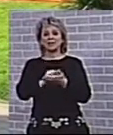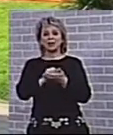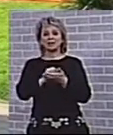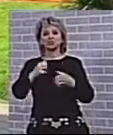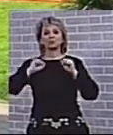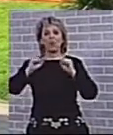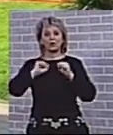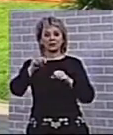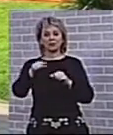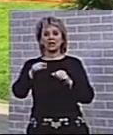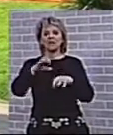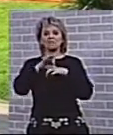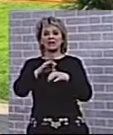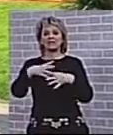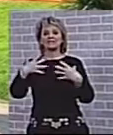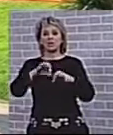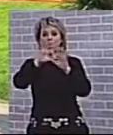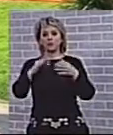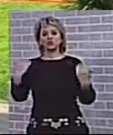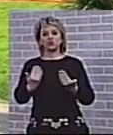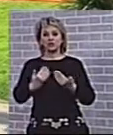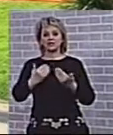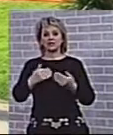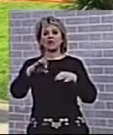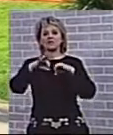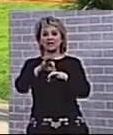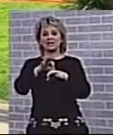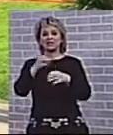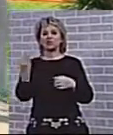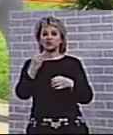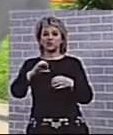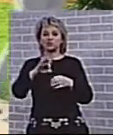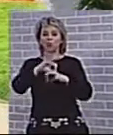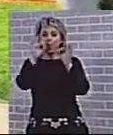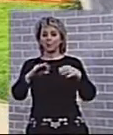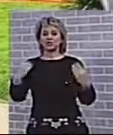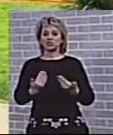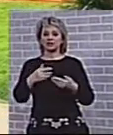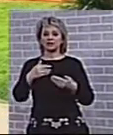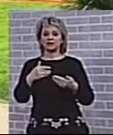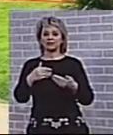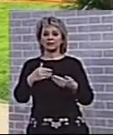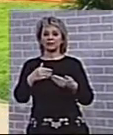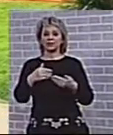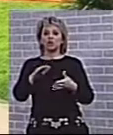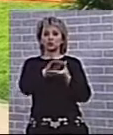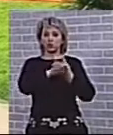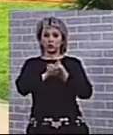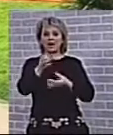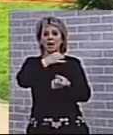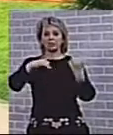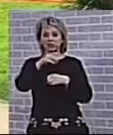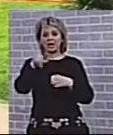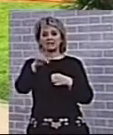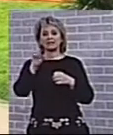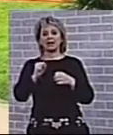занимались спортом, вели здоровый образ жизни, вели интересный образ жизни, дружили, общались